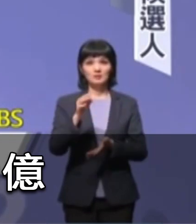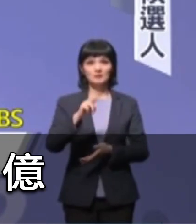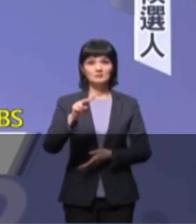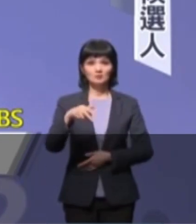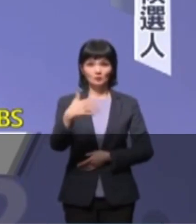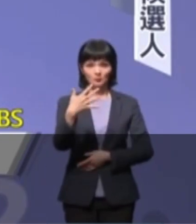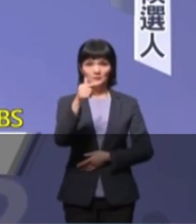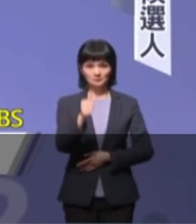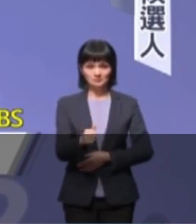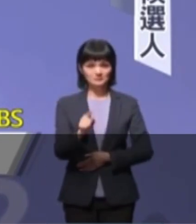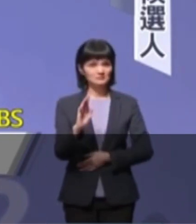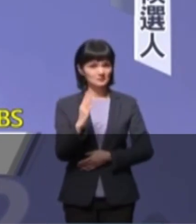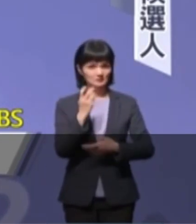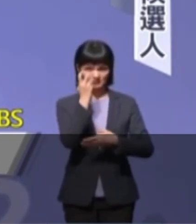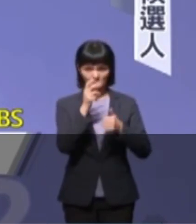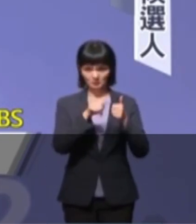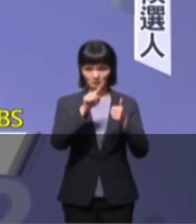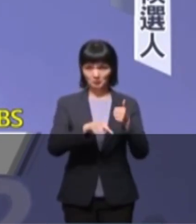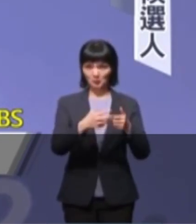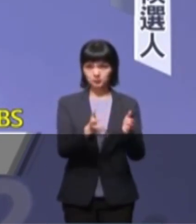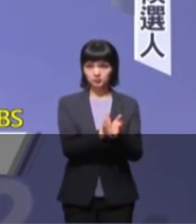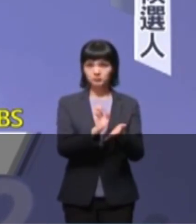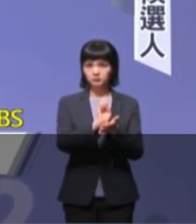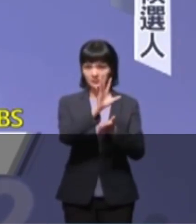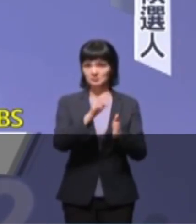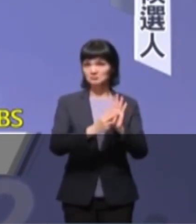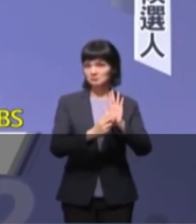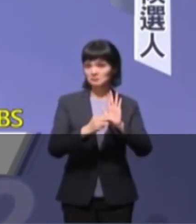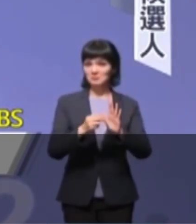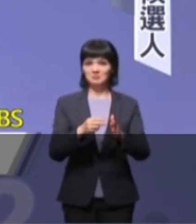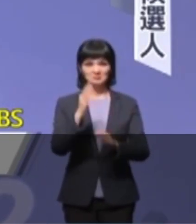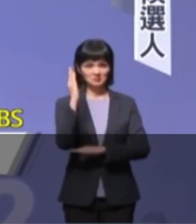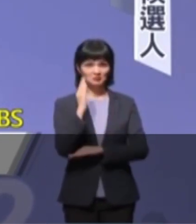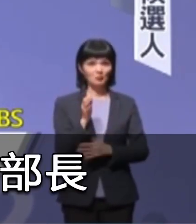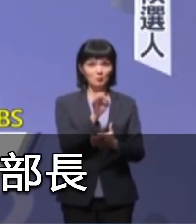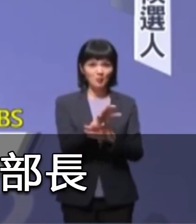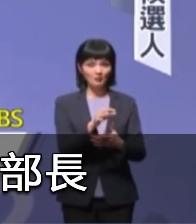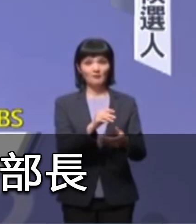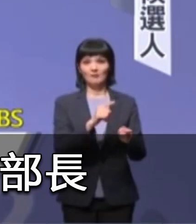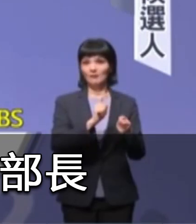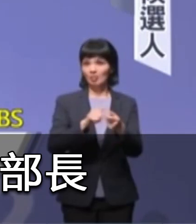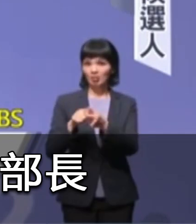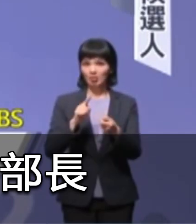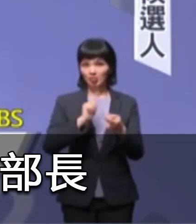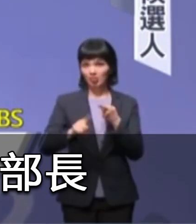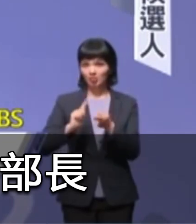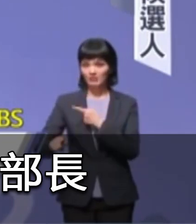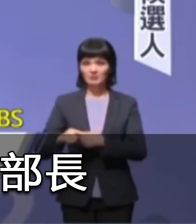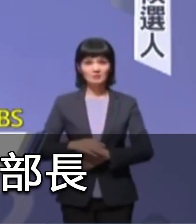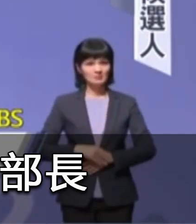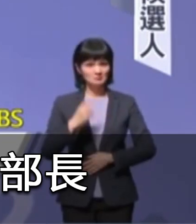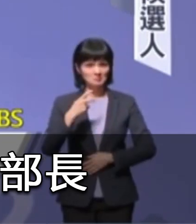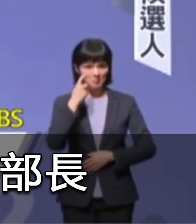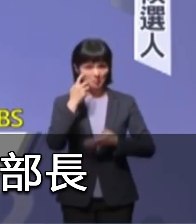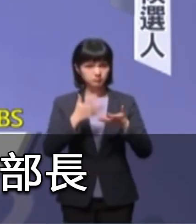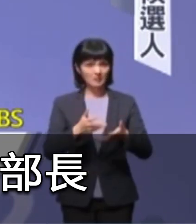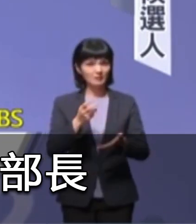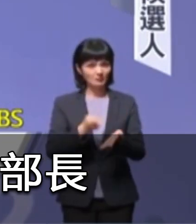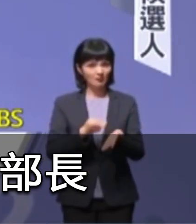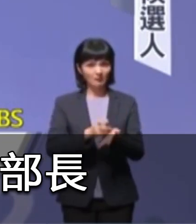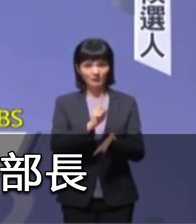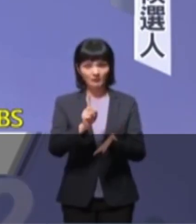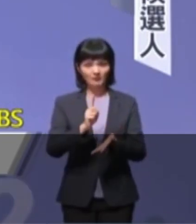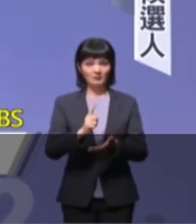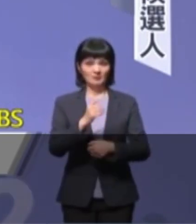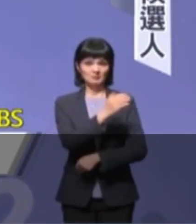2500亿，但是审计部的报告却说政府砸钱的方向错误。更严重的是，陈时中接任卫福